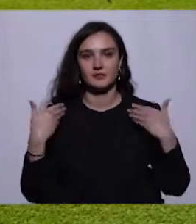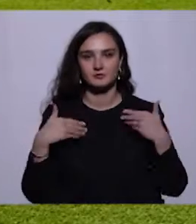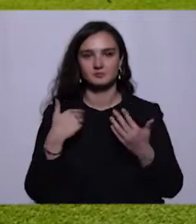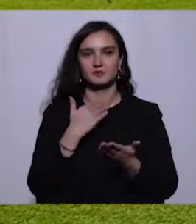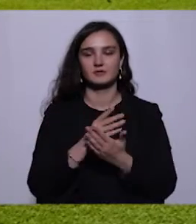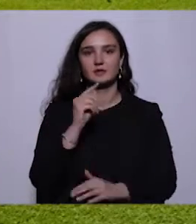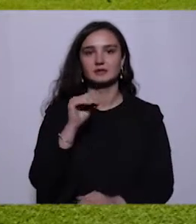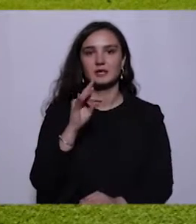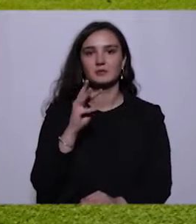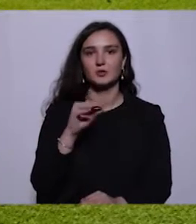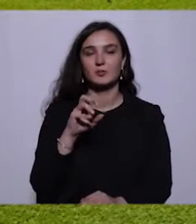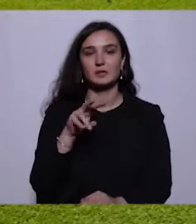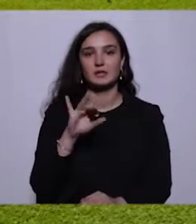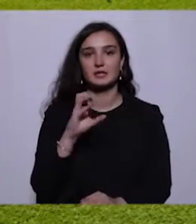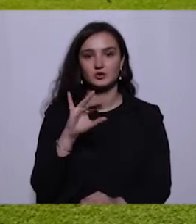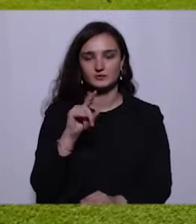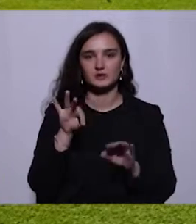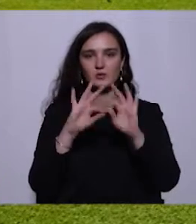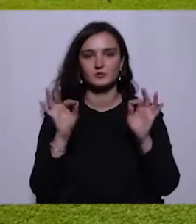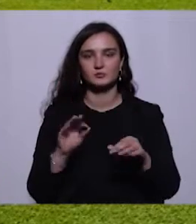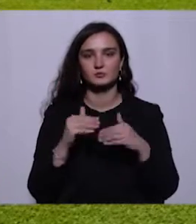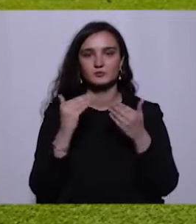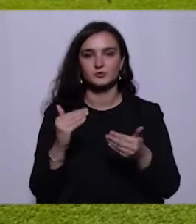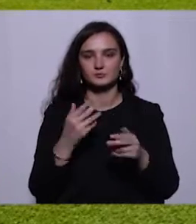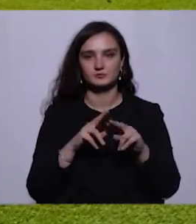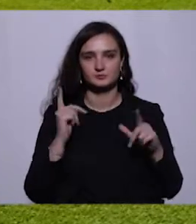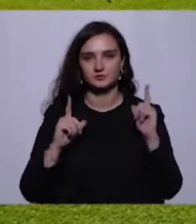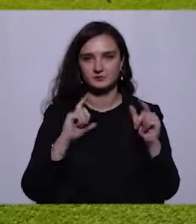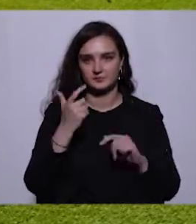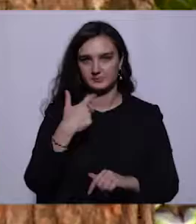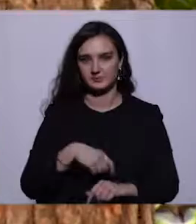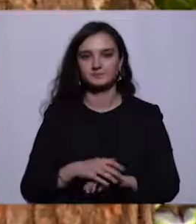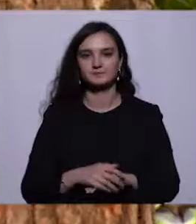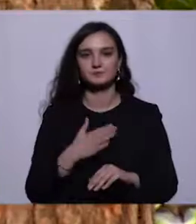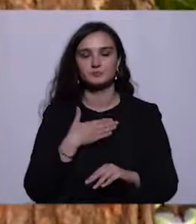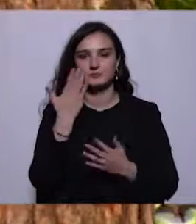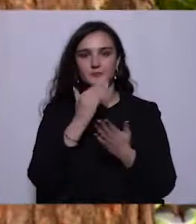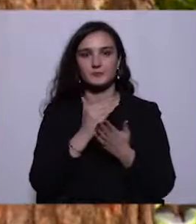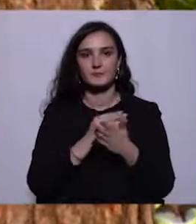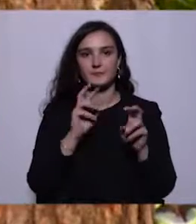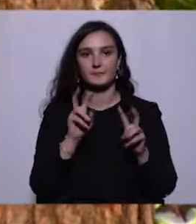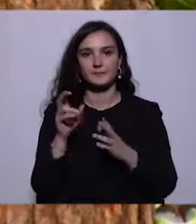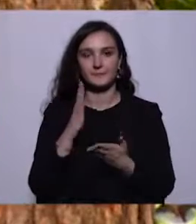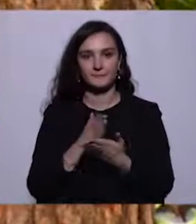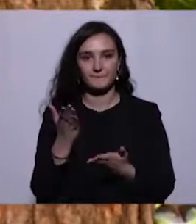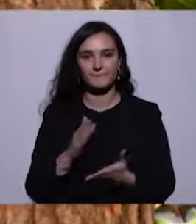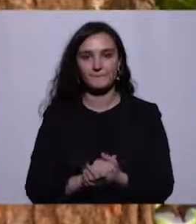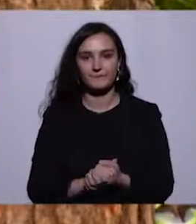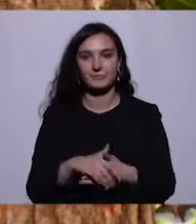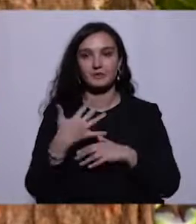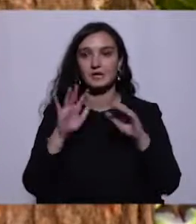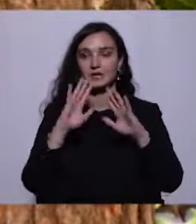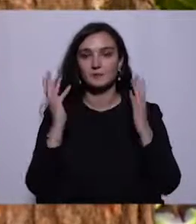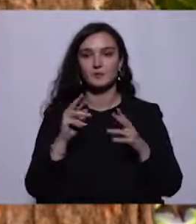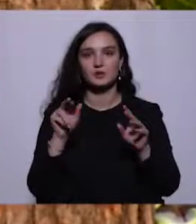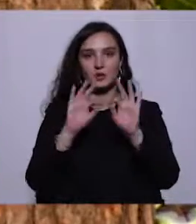გამარჯობა. მე ვარ თამრიკო მელიქიშვილი, სახვითი და გამოყენებითი ხელოვნების მასწავლებელი. ჩვენი გაკვეთილის თემა გარემო